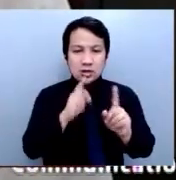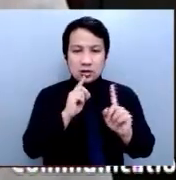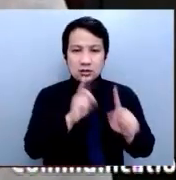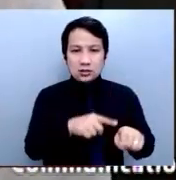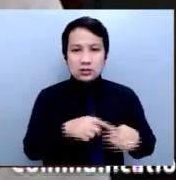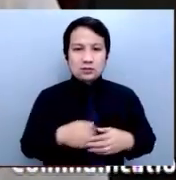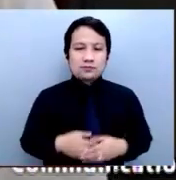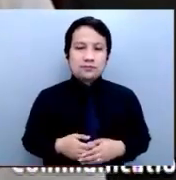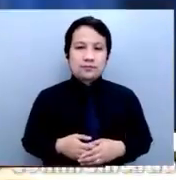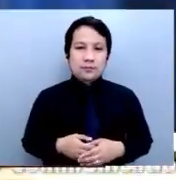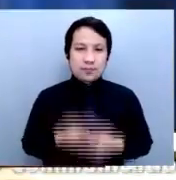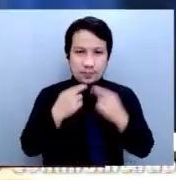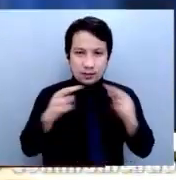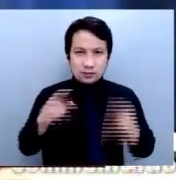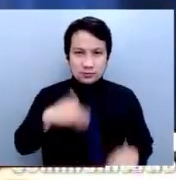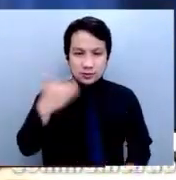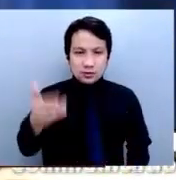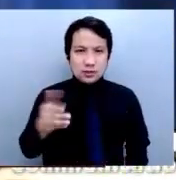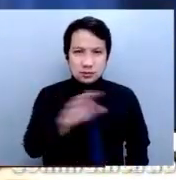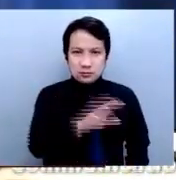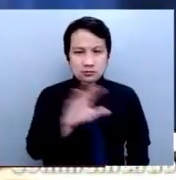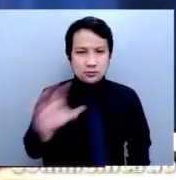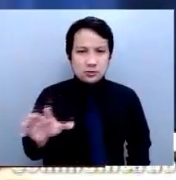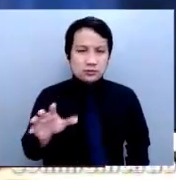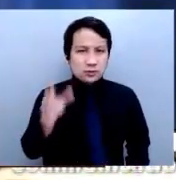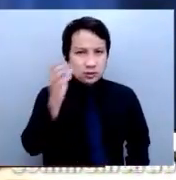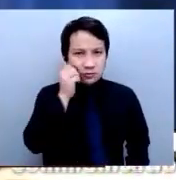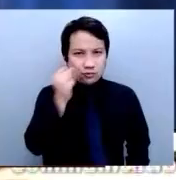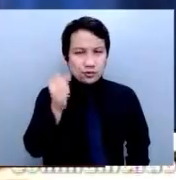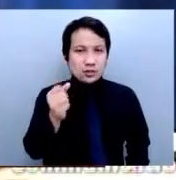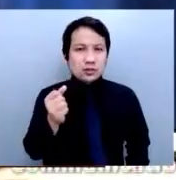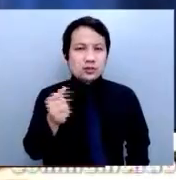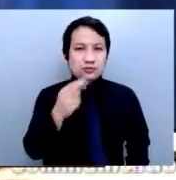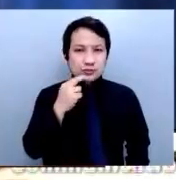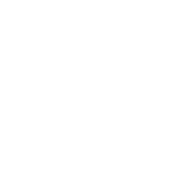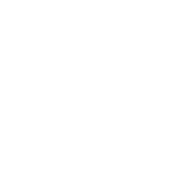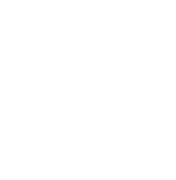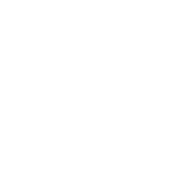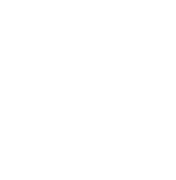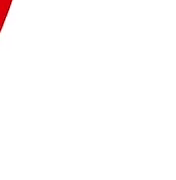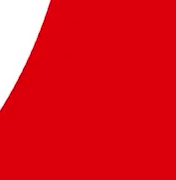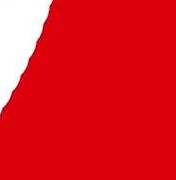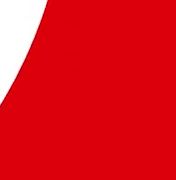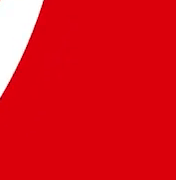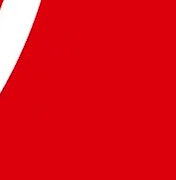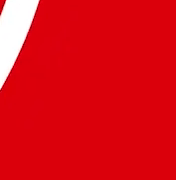Nagbabalita mula sa Frontline, Camille Samonte, News 5.